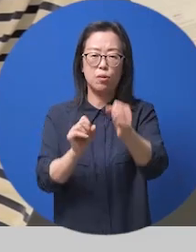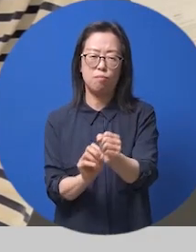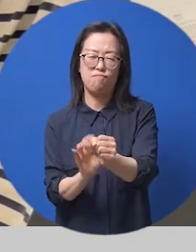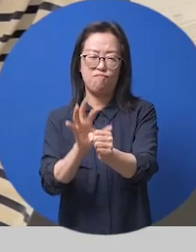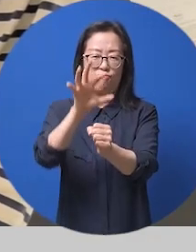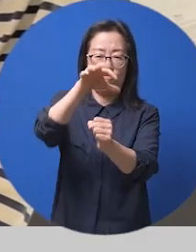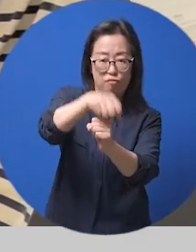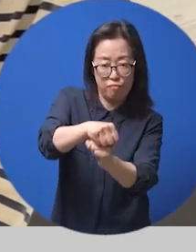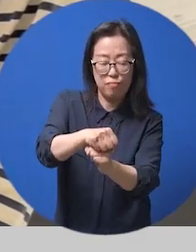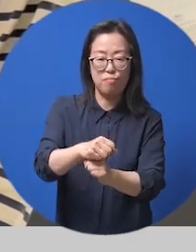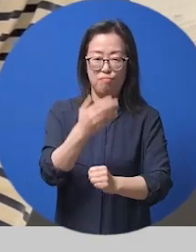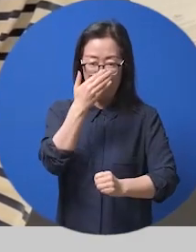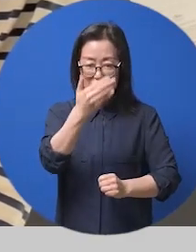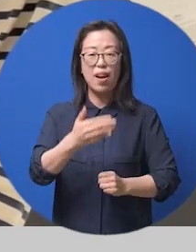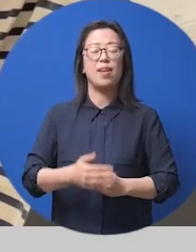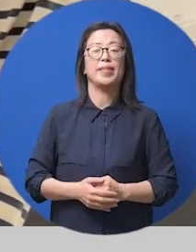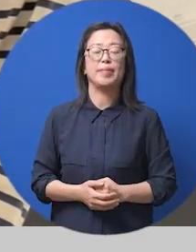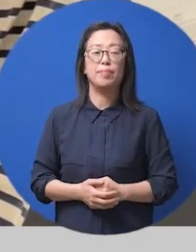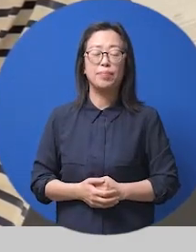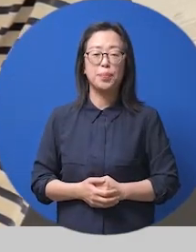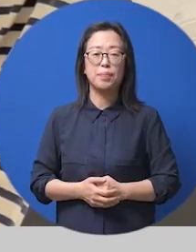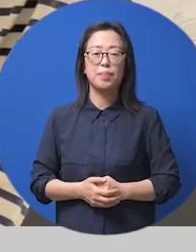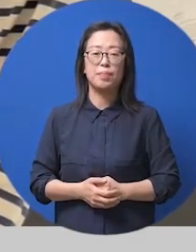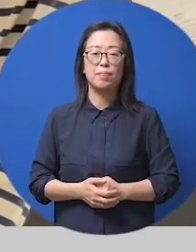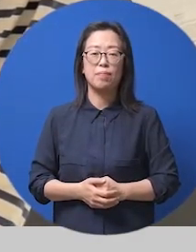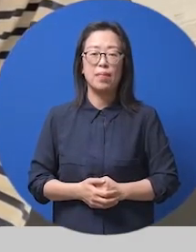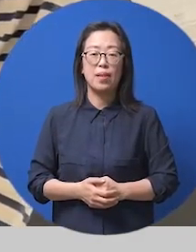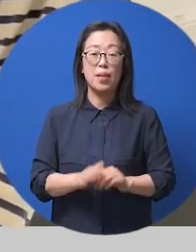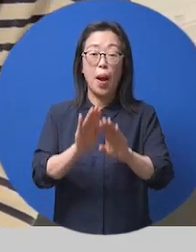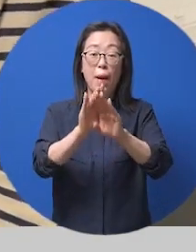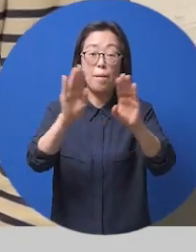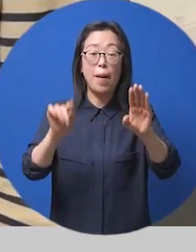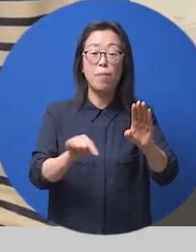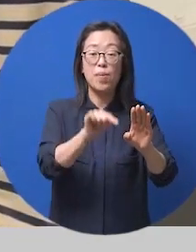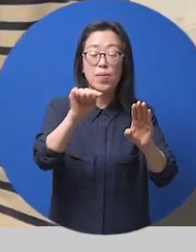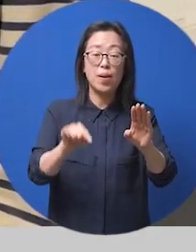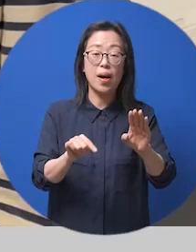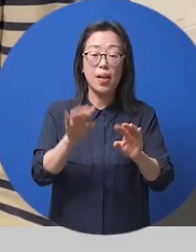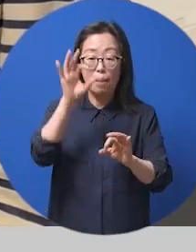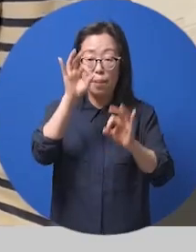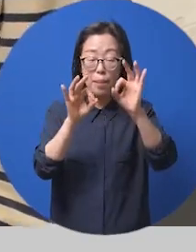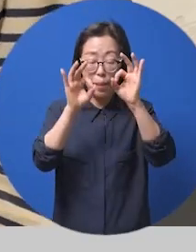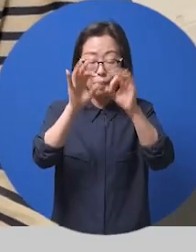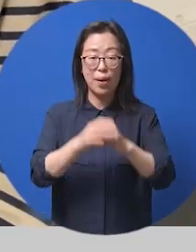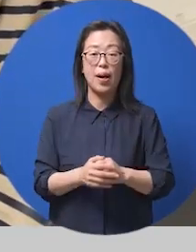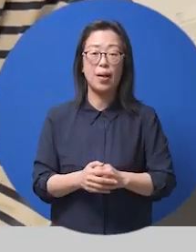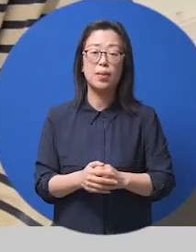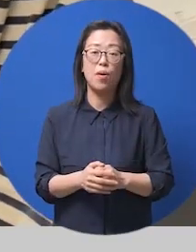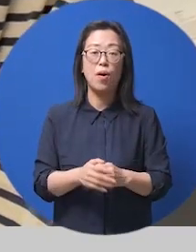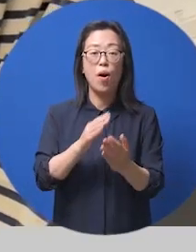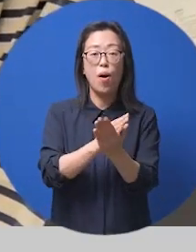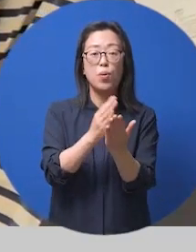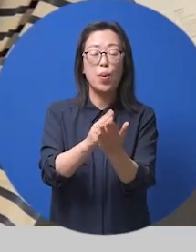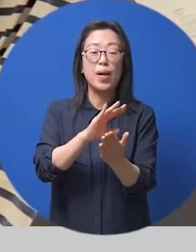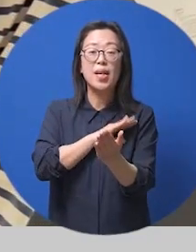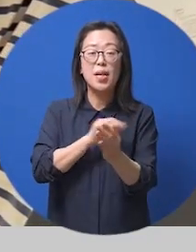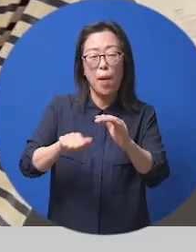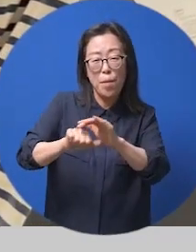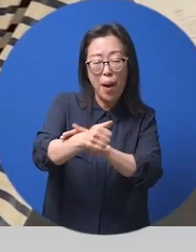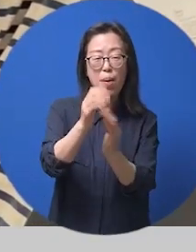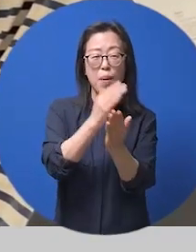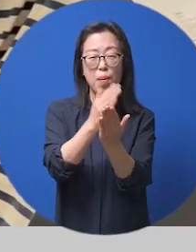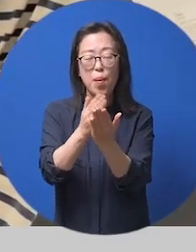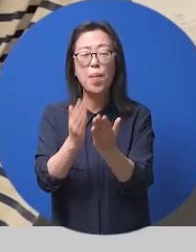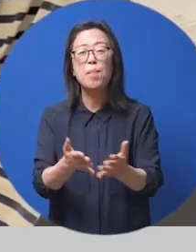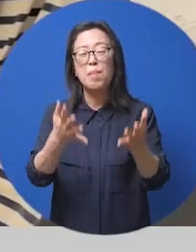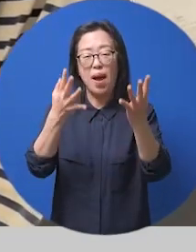큰 생물을 잡아먹을 수 있다는 것이 특징입니다. 저희 박물관에 전시된 표본들을 보시면 유혈모기, 능구렁이,